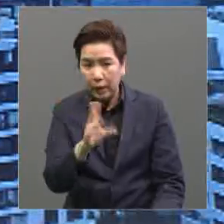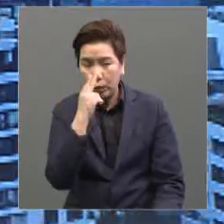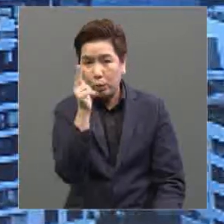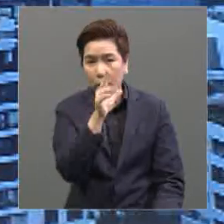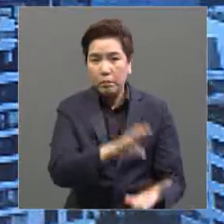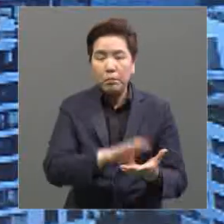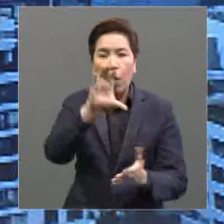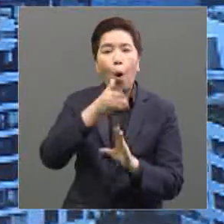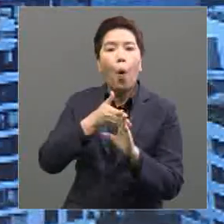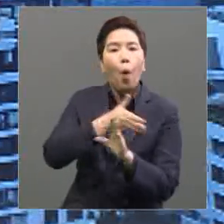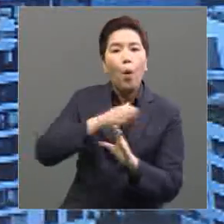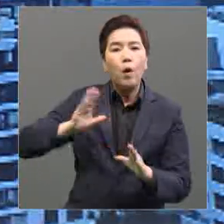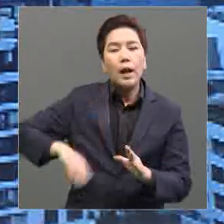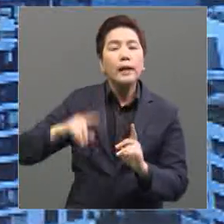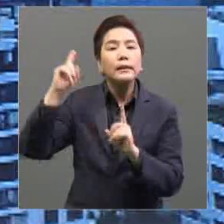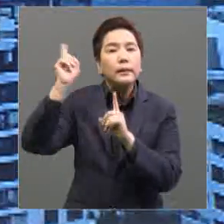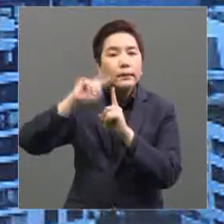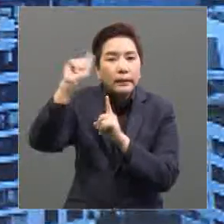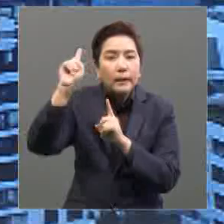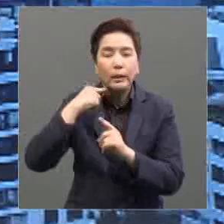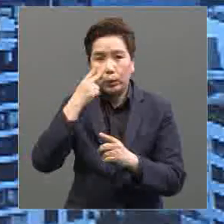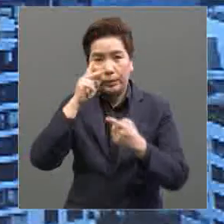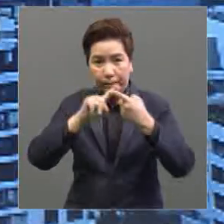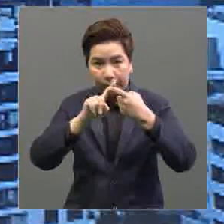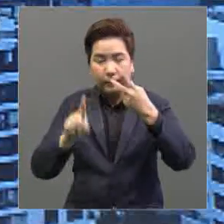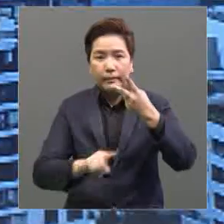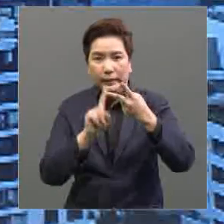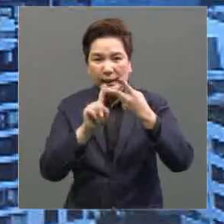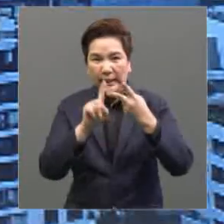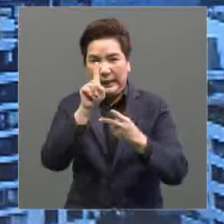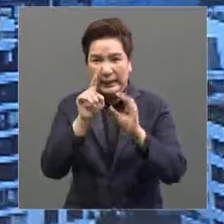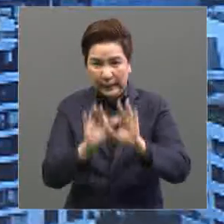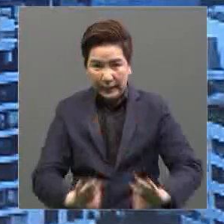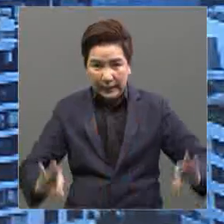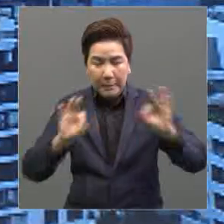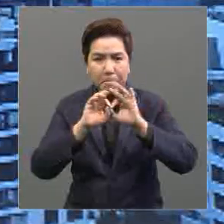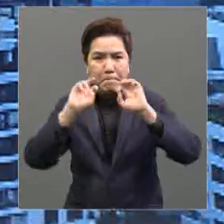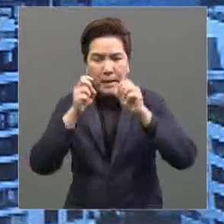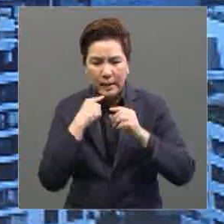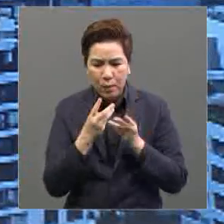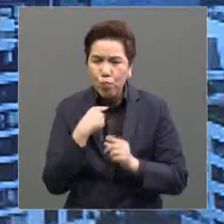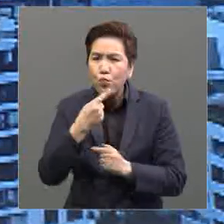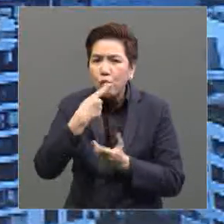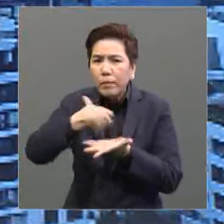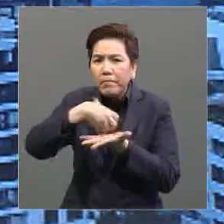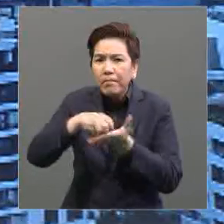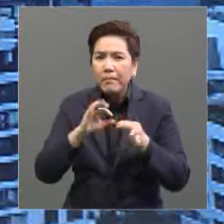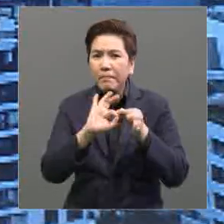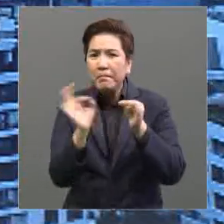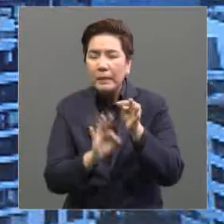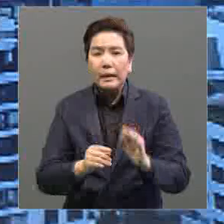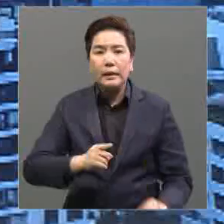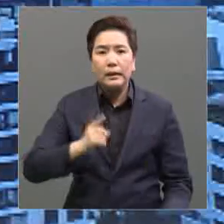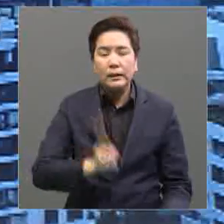นี้อัดไว้ก่อนหรือเปล่าแล้วอัดที่ไหนอย่างไรและอีกเรื่องสำคัญก็คือประเด็นเนื้อหาที่เขาพูดในคลิปเนี่ยมันจริ